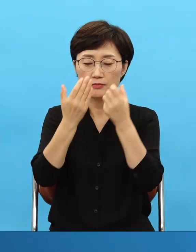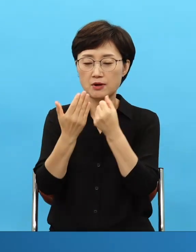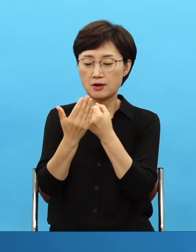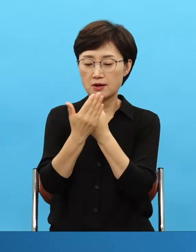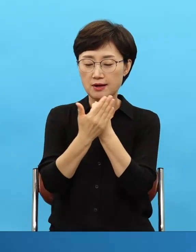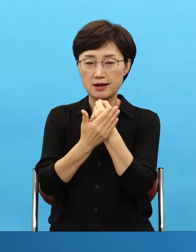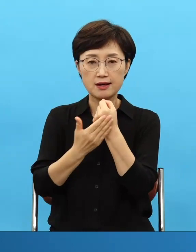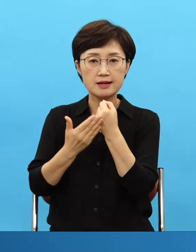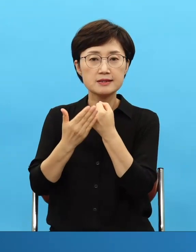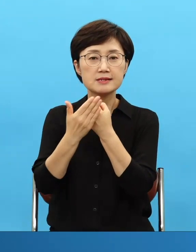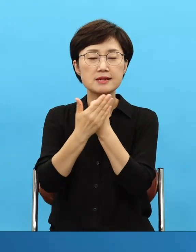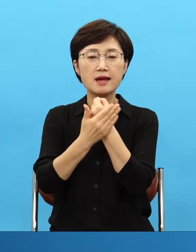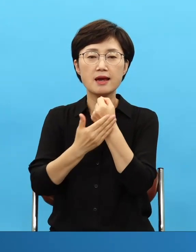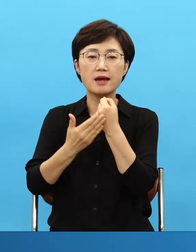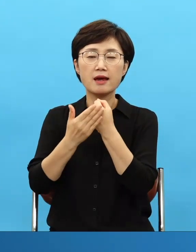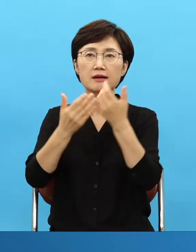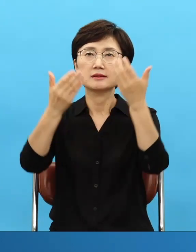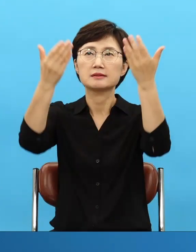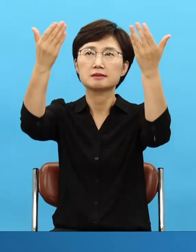지킴으로 새